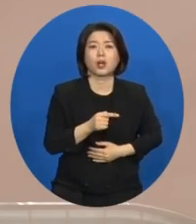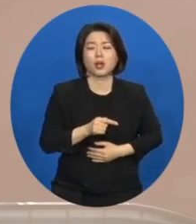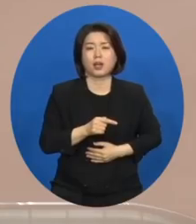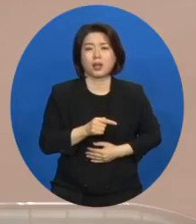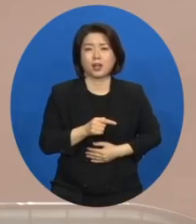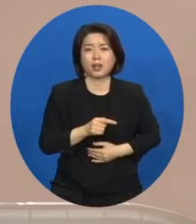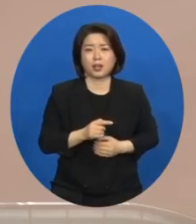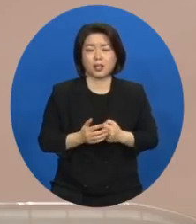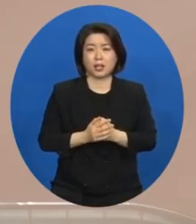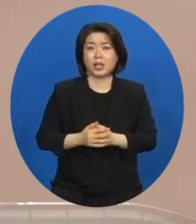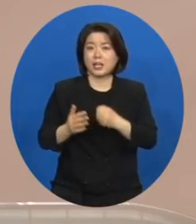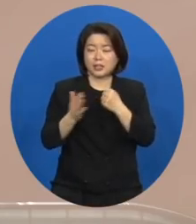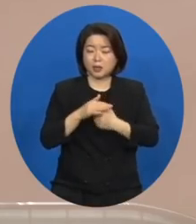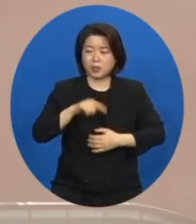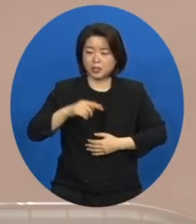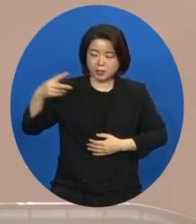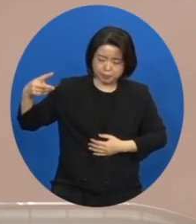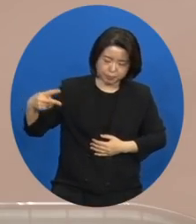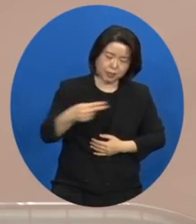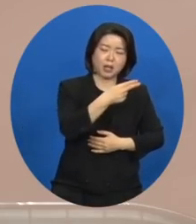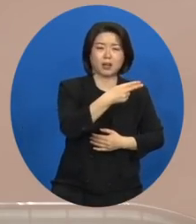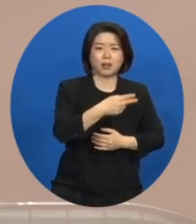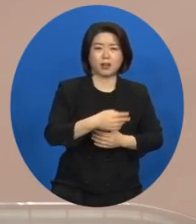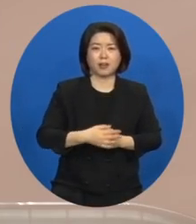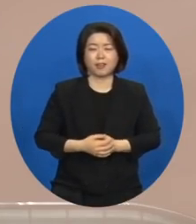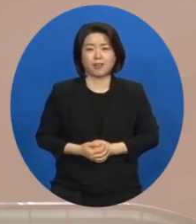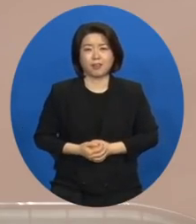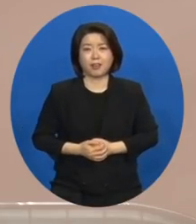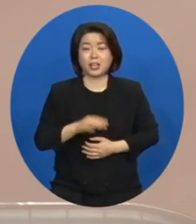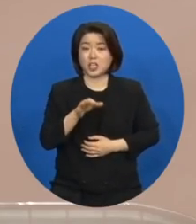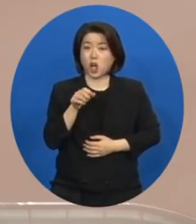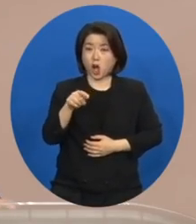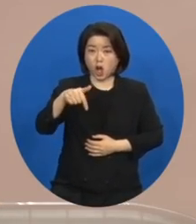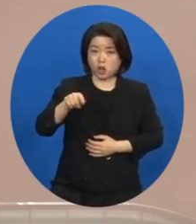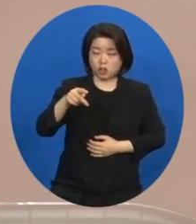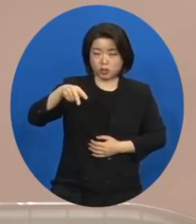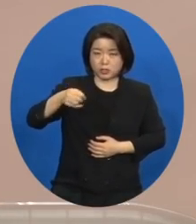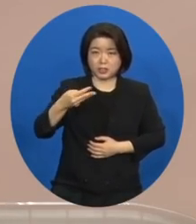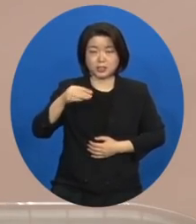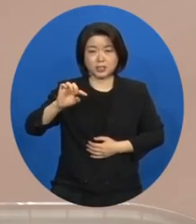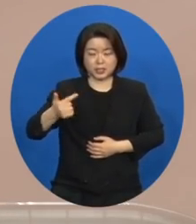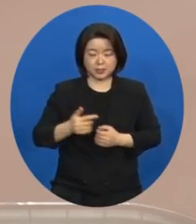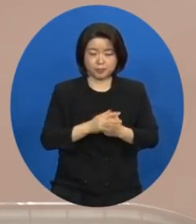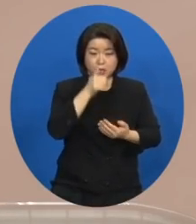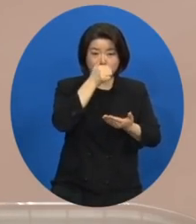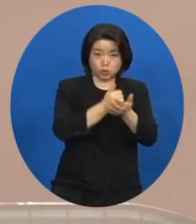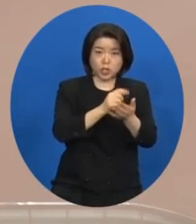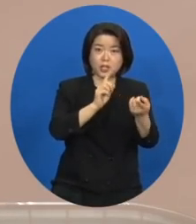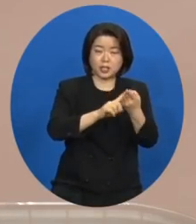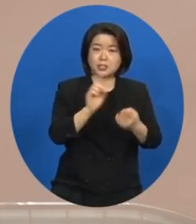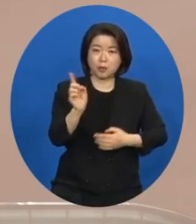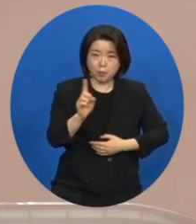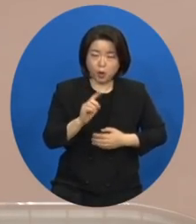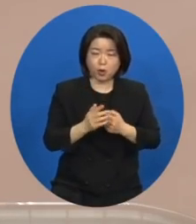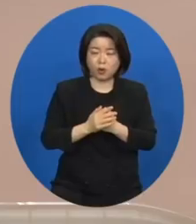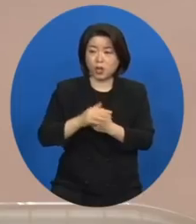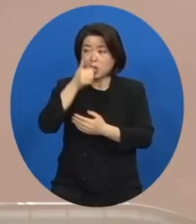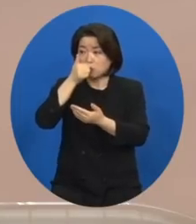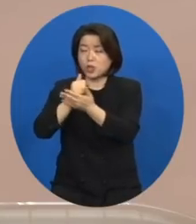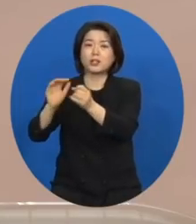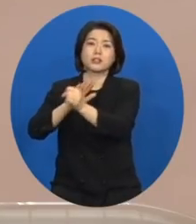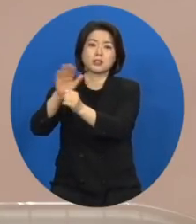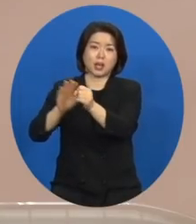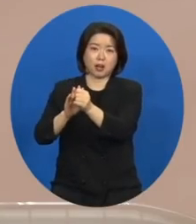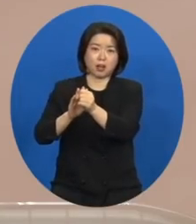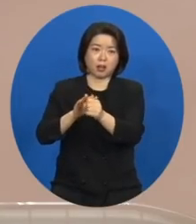그래서 이것이 끊어지는 겁니다 이어 것은 최 외래 이렇게 정의했습니다 죄는 사랑이다 이상하죠 죄를